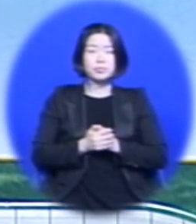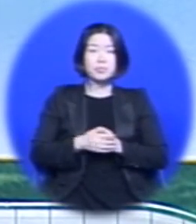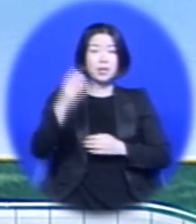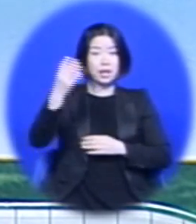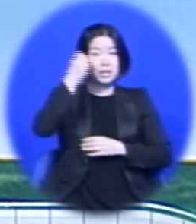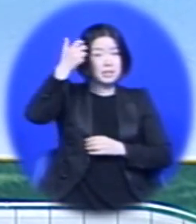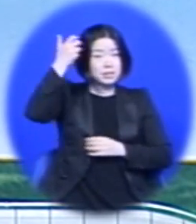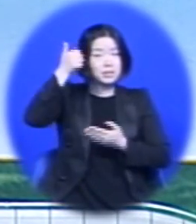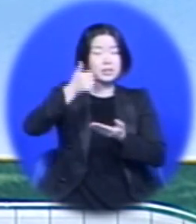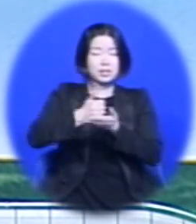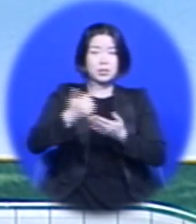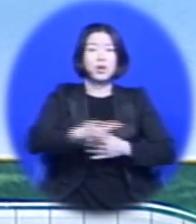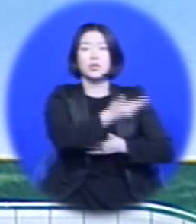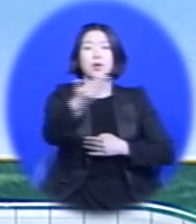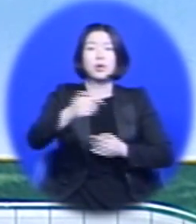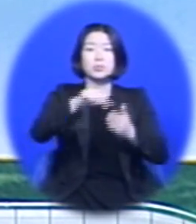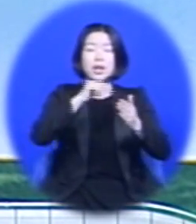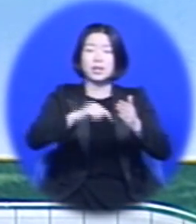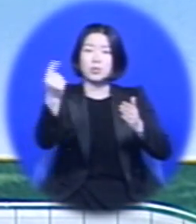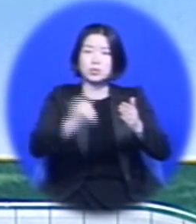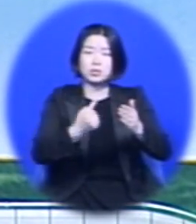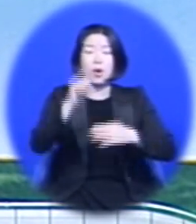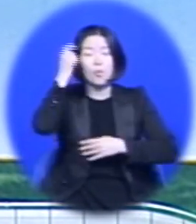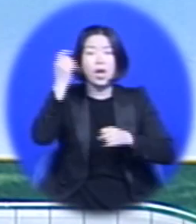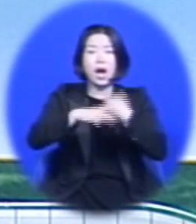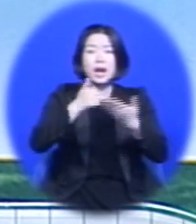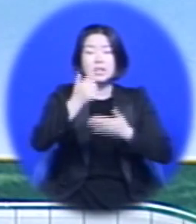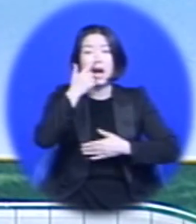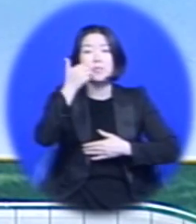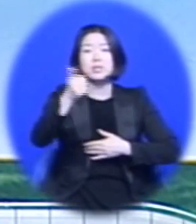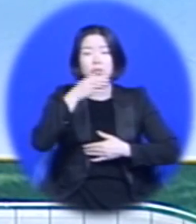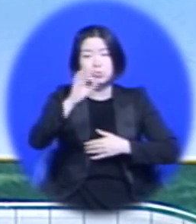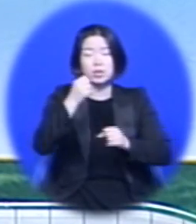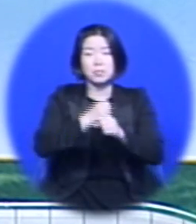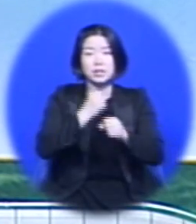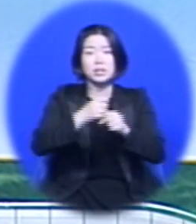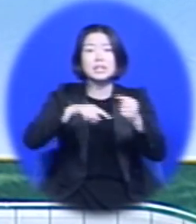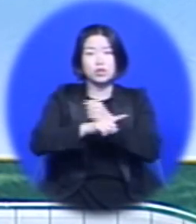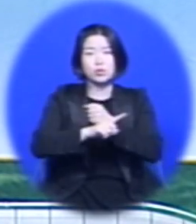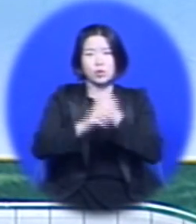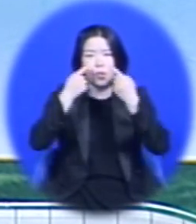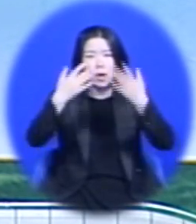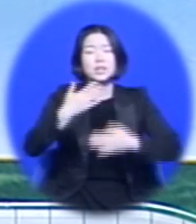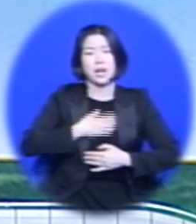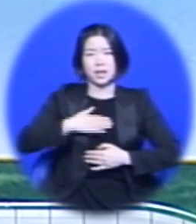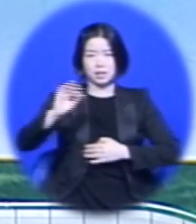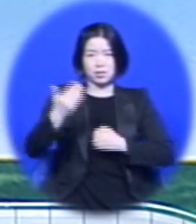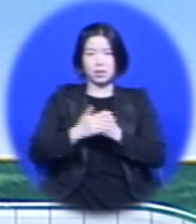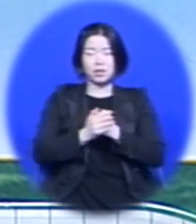성령께서 여러분 안에 오셔서 왜 하나님을 아버지라고 부르게 하시는지를 정확히 알아야 합니다. 그저 기도할